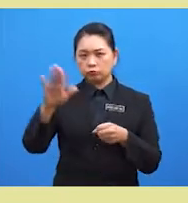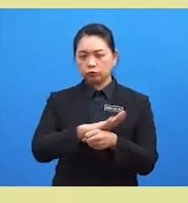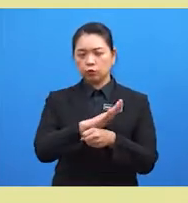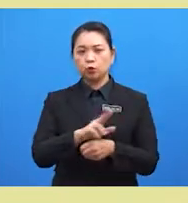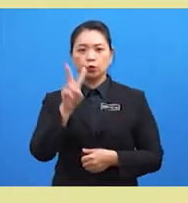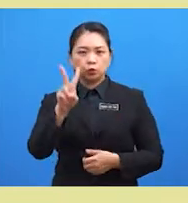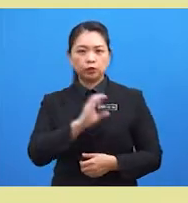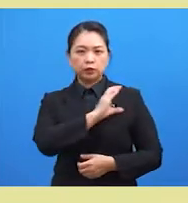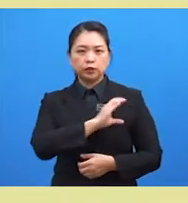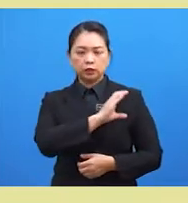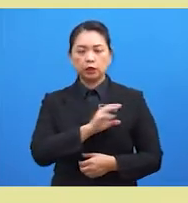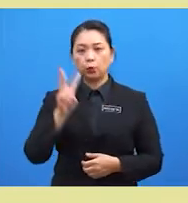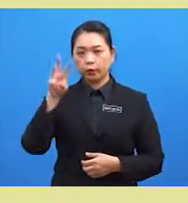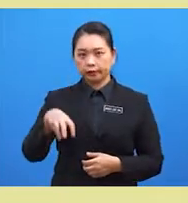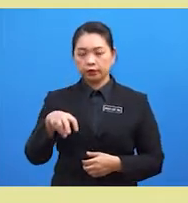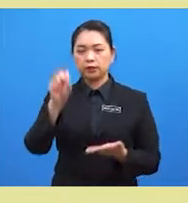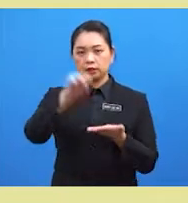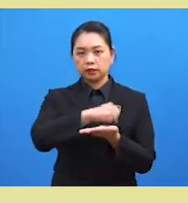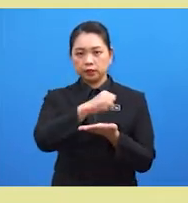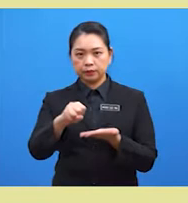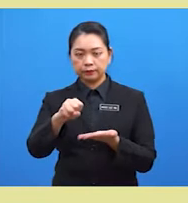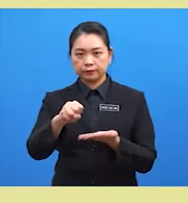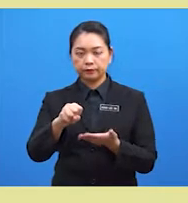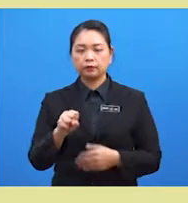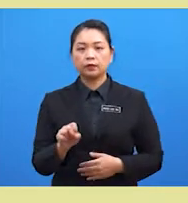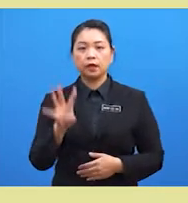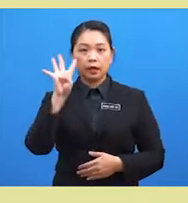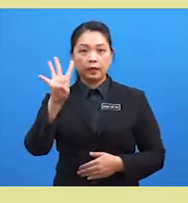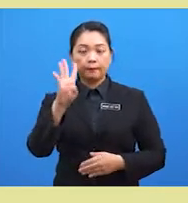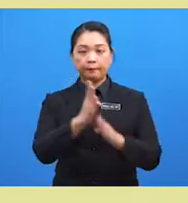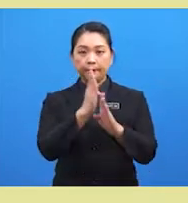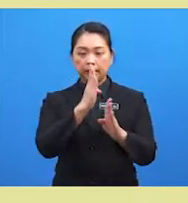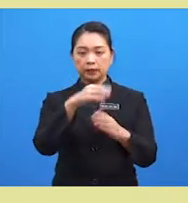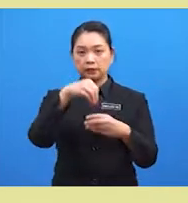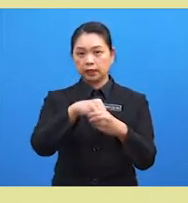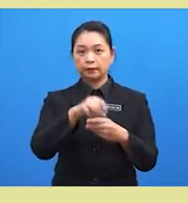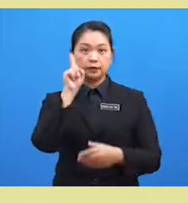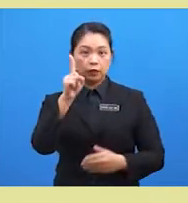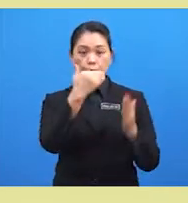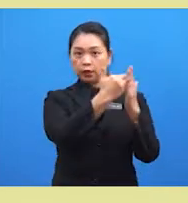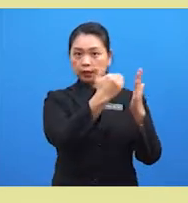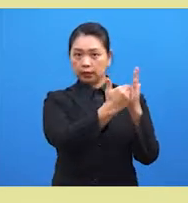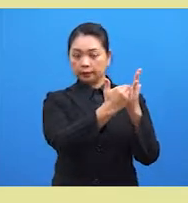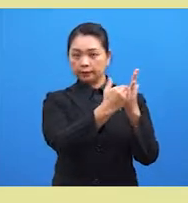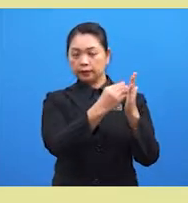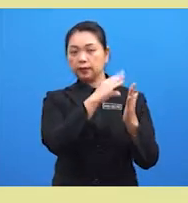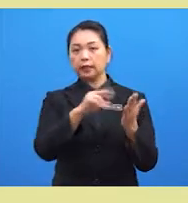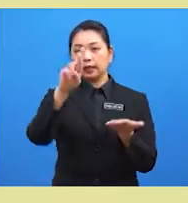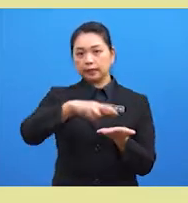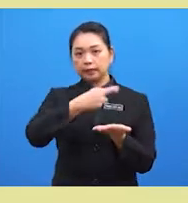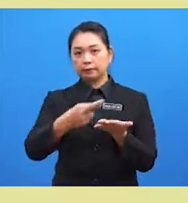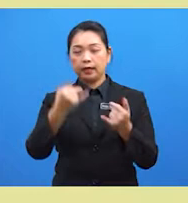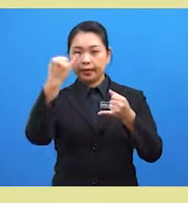2 ciri wajib syair, iaitu 4 baris dalam satu rangkap dan rima